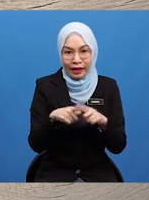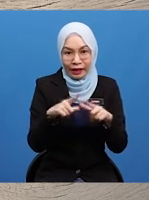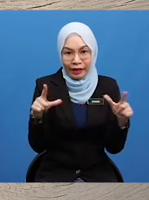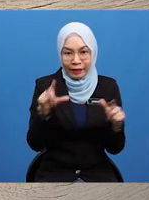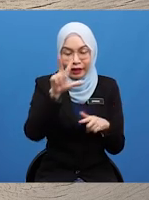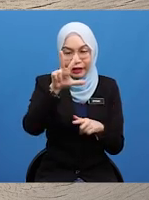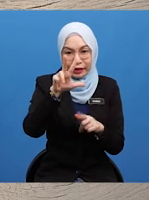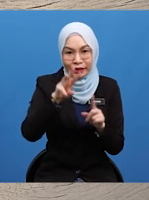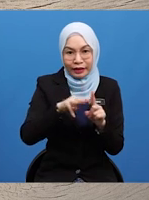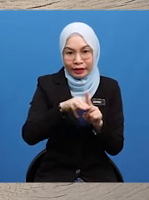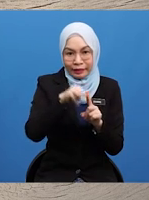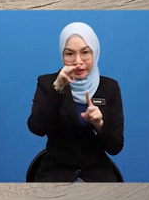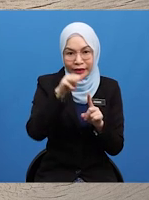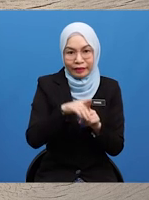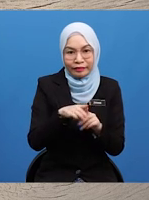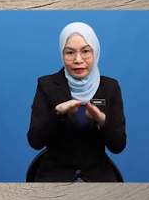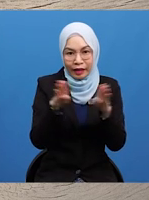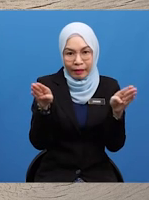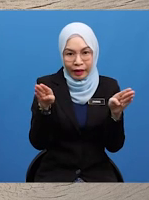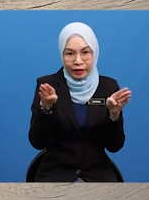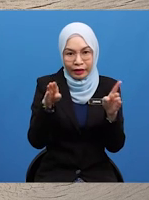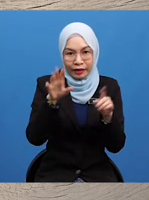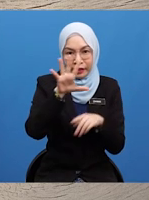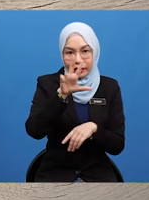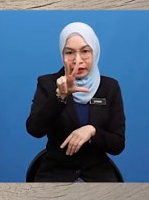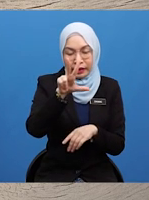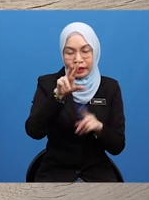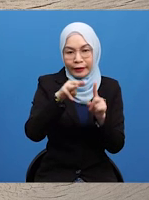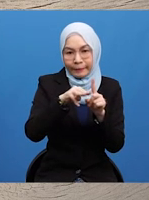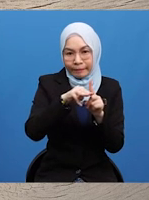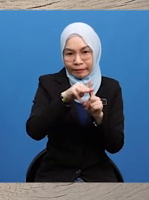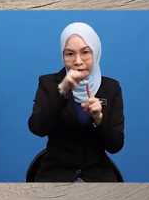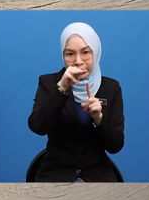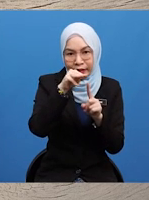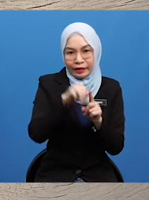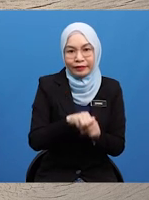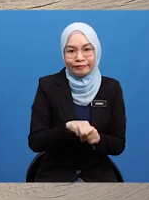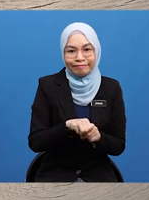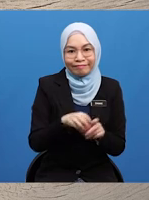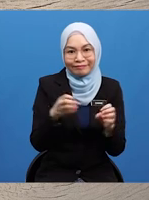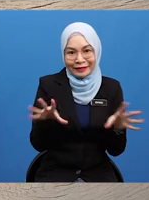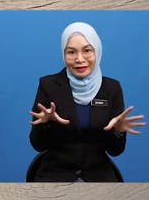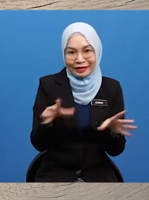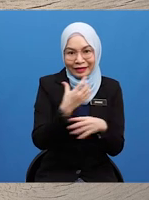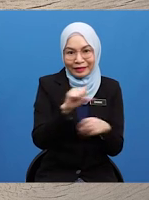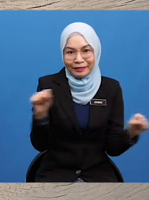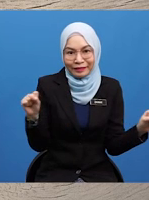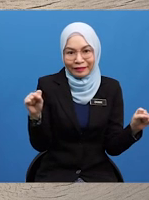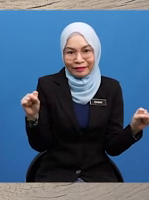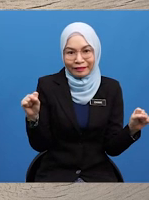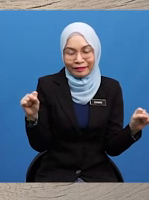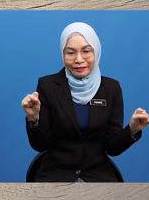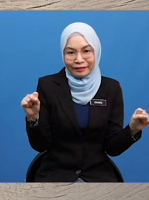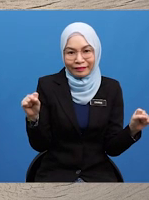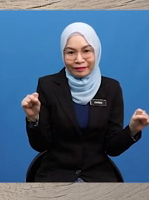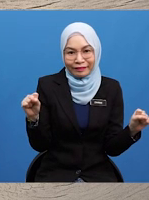luas papan putih ini. Macam mana, murid-murid? Sudah siap? Bagus, terbaik.